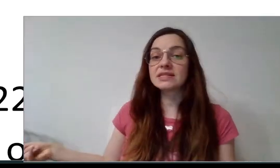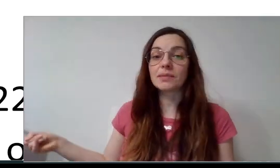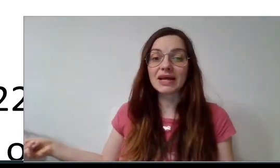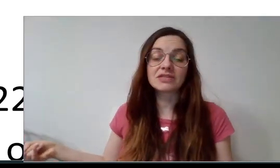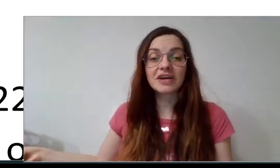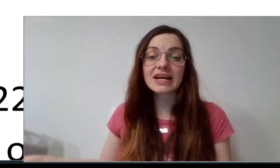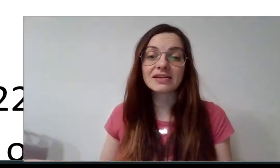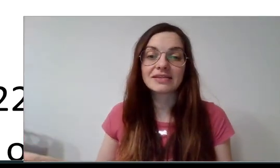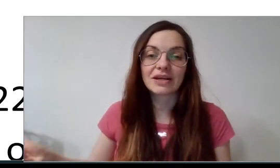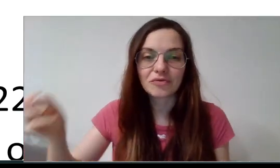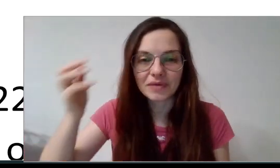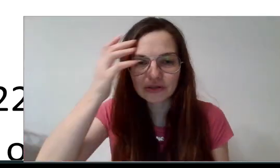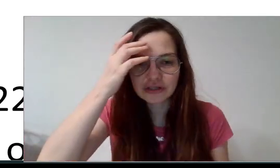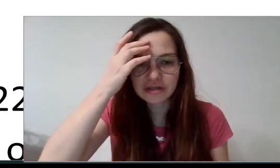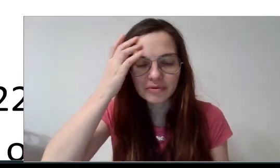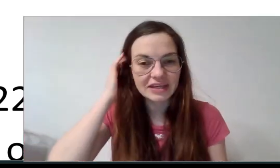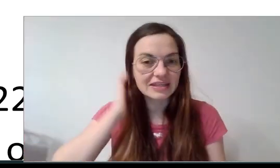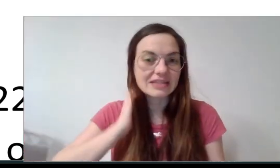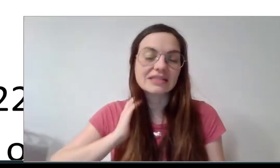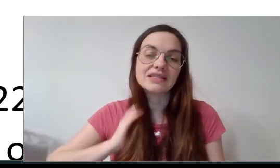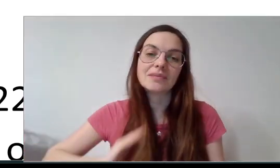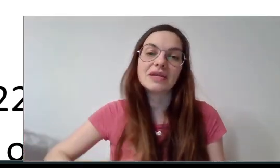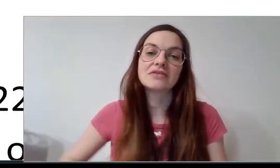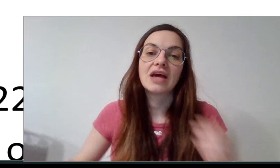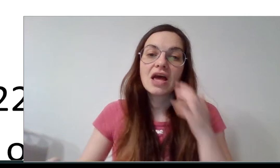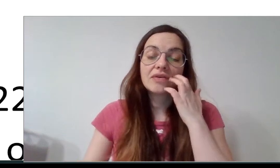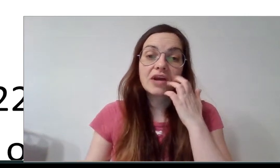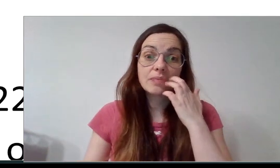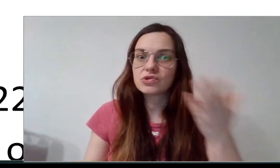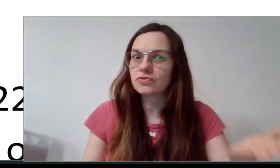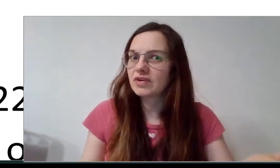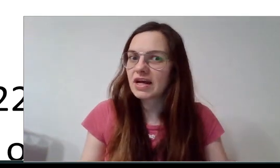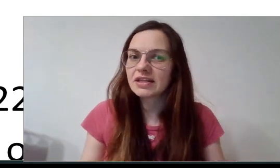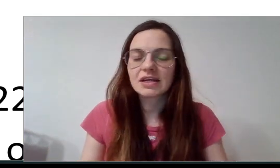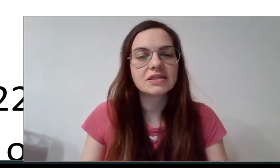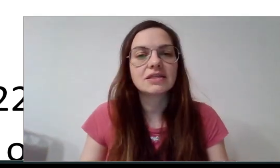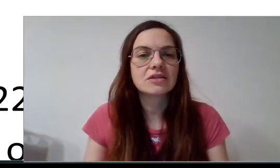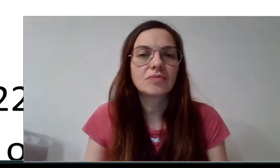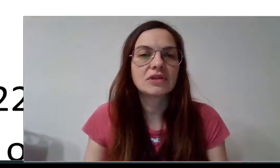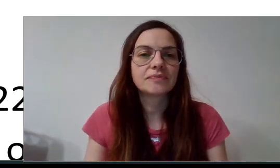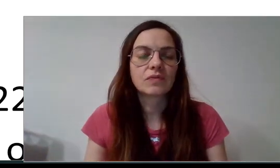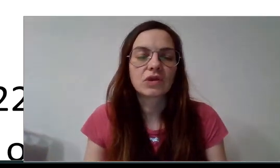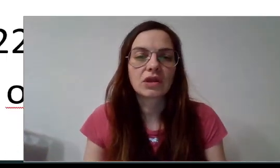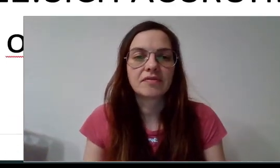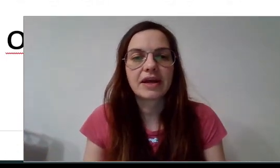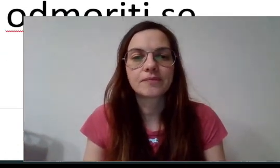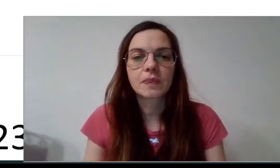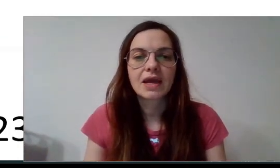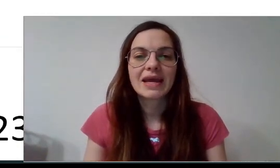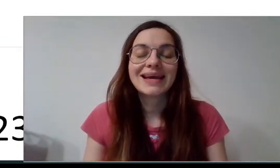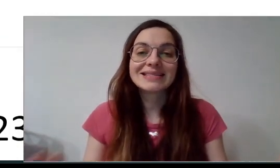Ist dieser Platz frei? Da li je ovo mjesto slobodno? Ist dieser Platz frei? Bist du frei? Da li si ti slobodan?